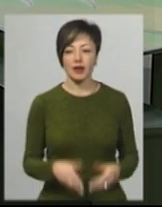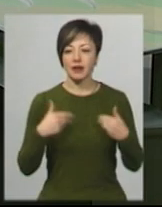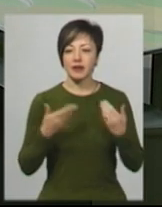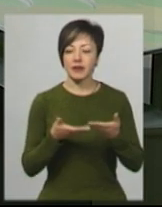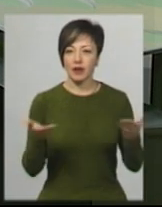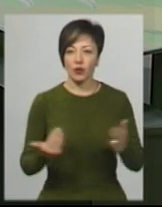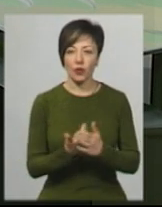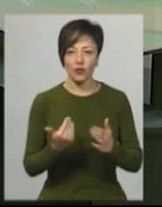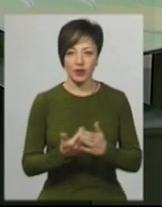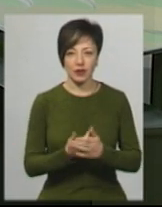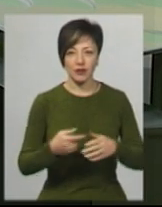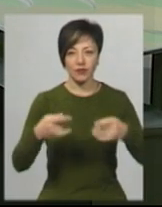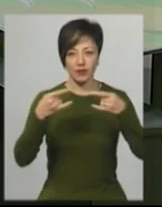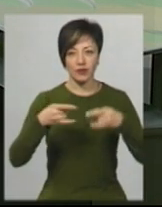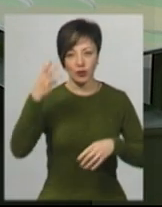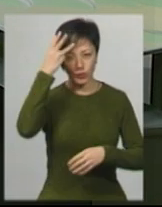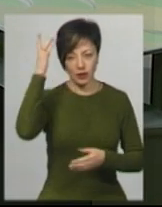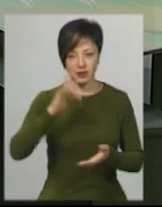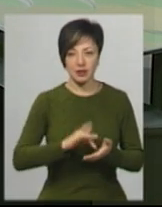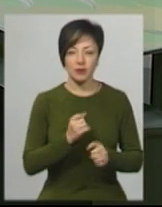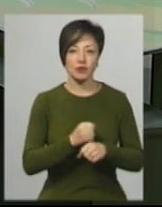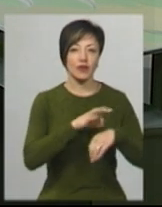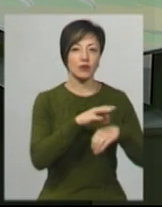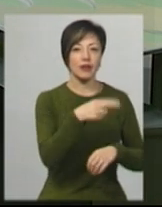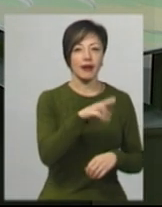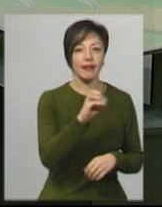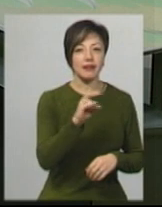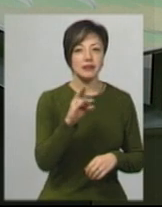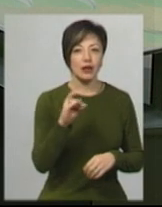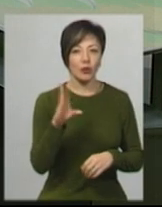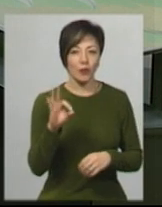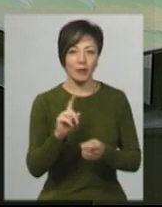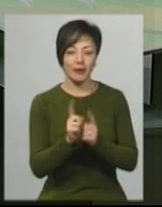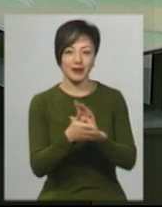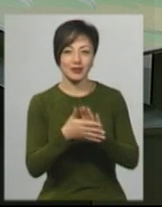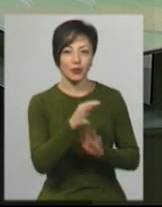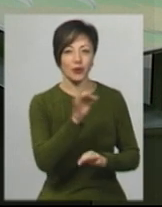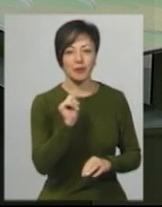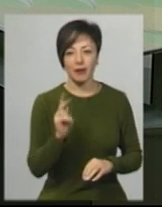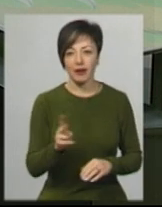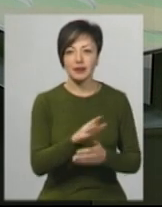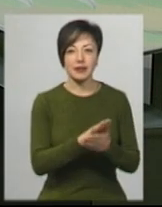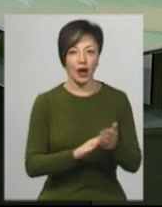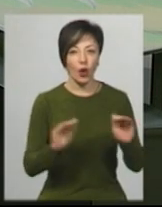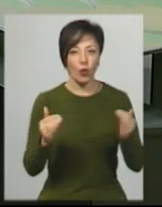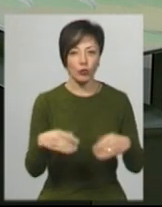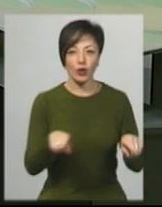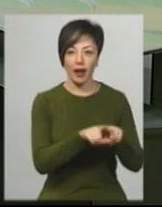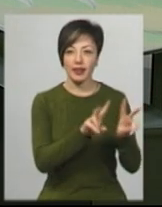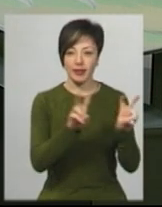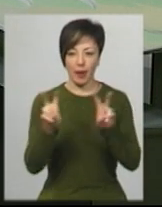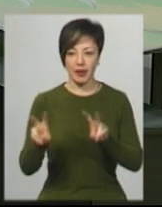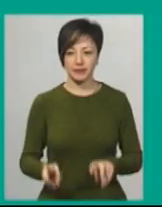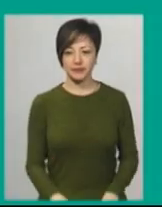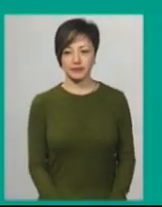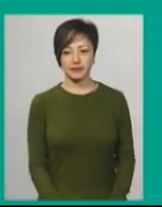Вітаю, новини в ефірі. Я Поділля. У студії для вас працюють ведуча Дарина Денисенко, переклад на жестову мову Ольга Рибак. Далі коротко про такі теми.